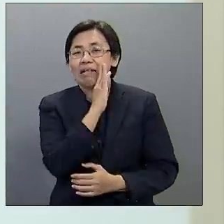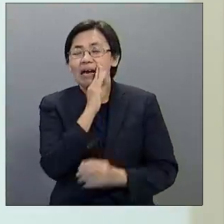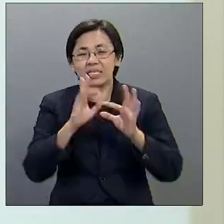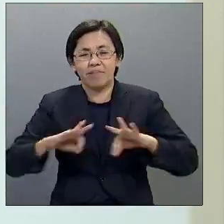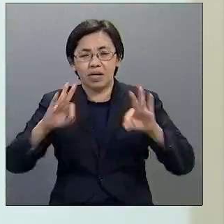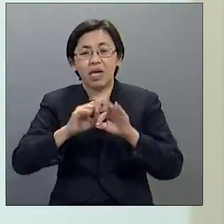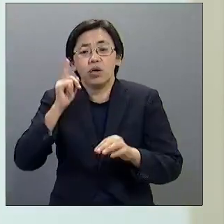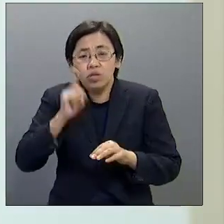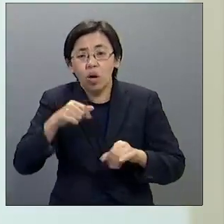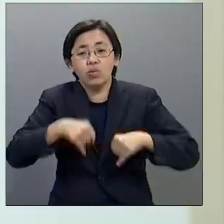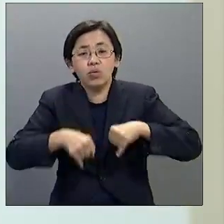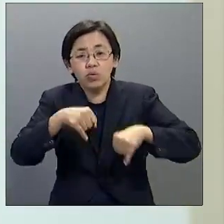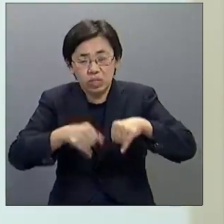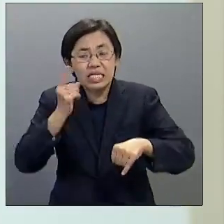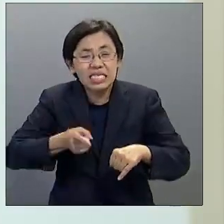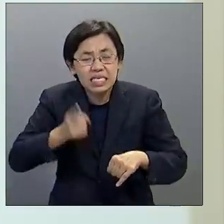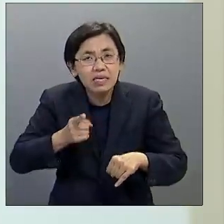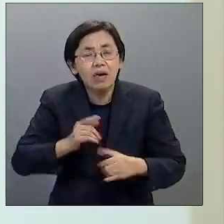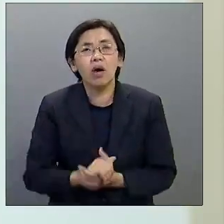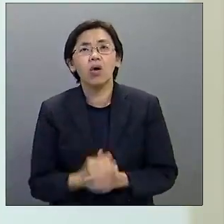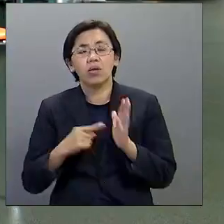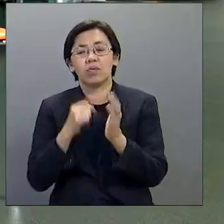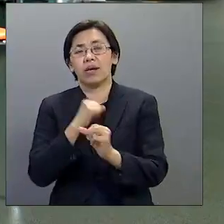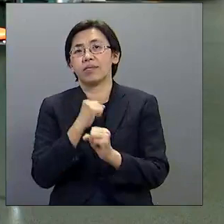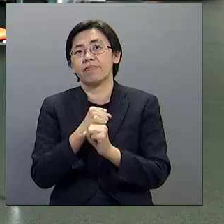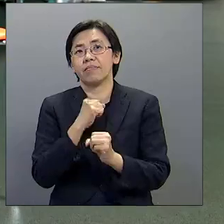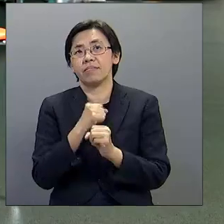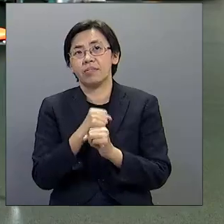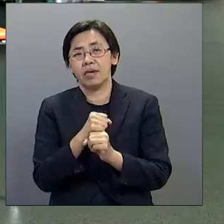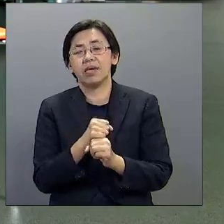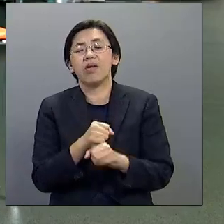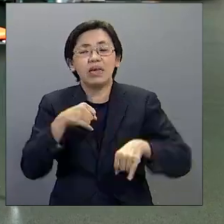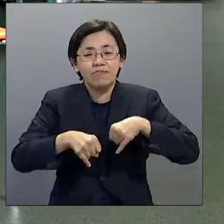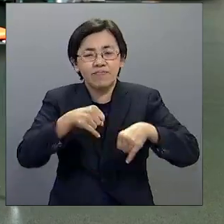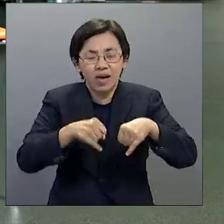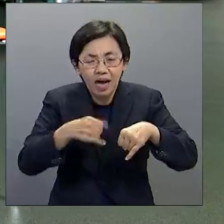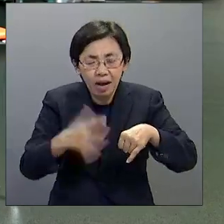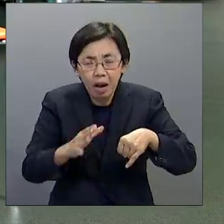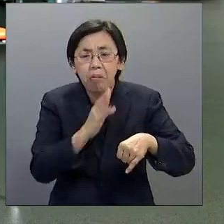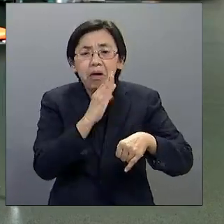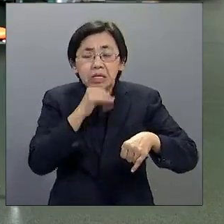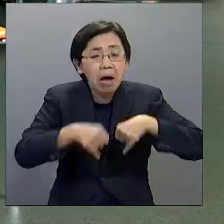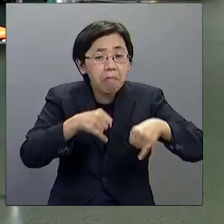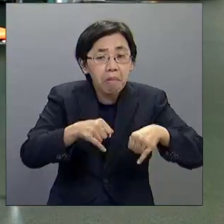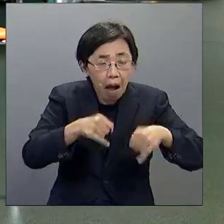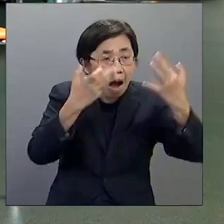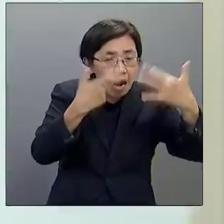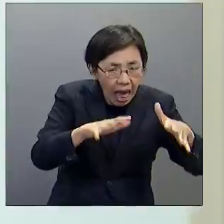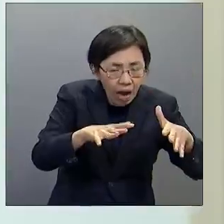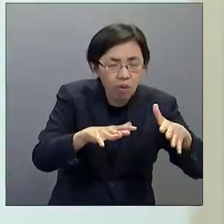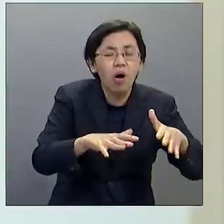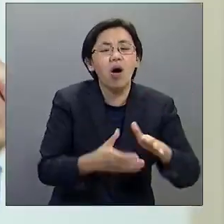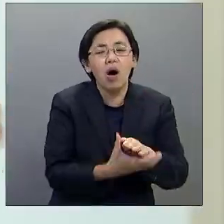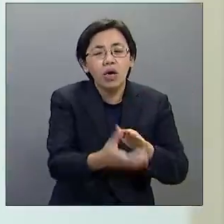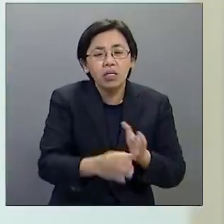จะต้องใส่รองเท้าจริงๆนะคะเช่นในการทำงานอย่างเงี้ยค่ะหาเวลานิดนึงนะคะหรือหลังจากที่เราหมดงานนั้นแล้วต้องยืดกล้ามเนื้อเ